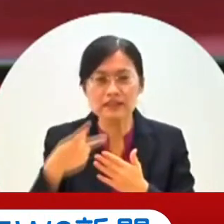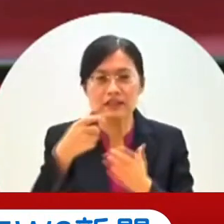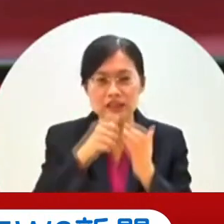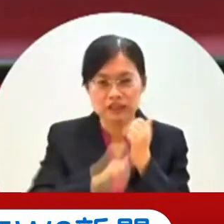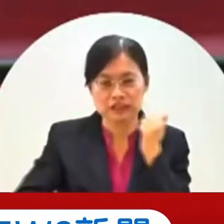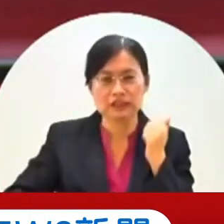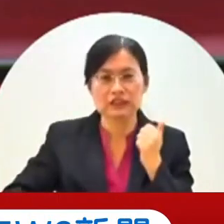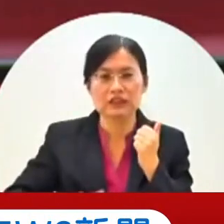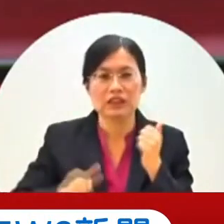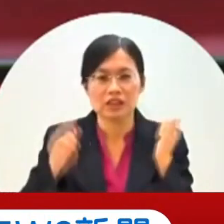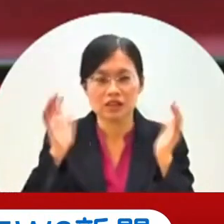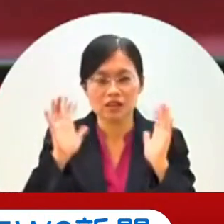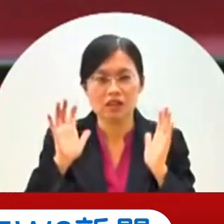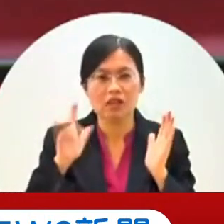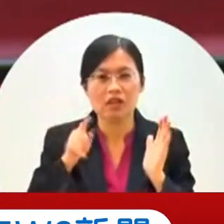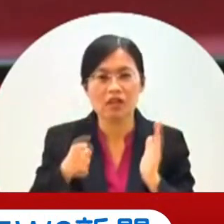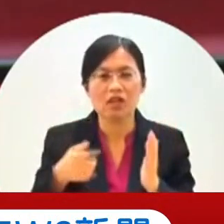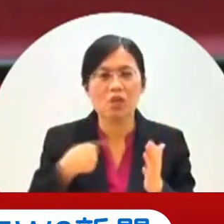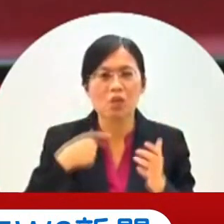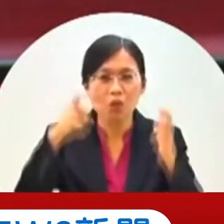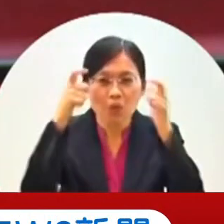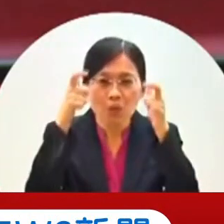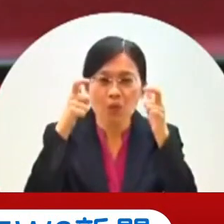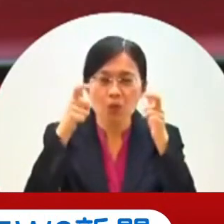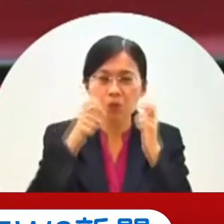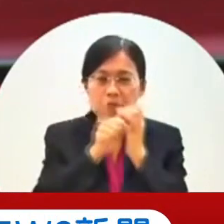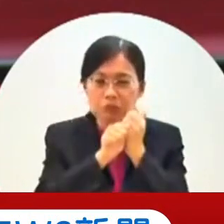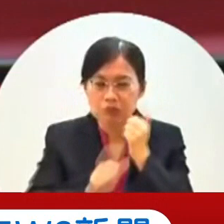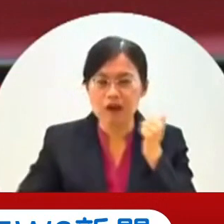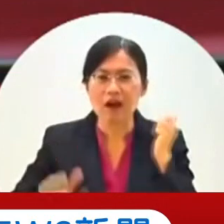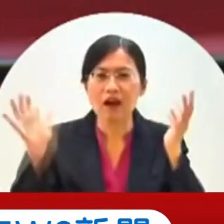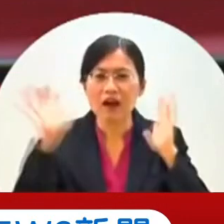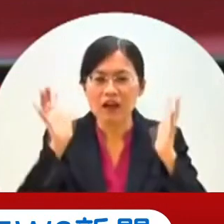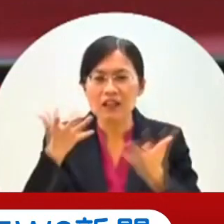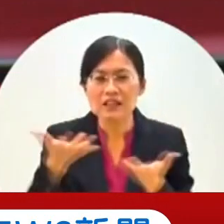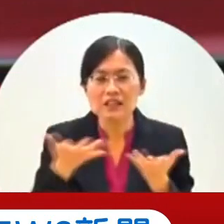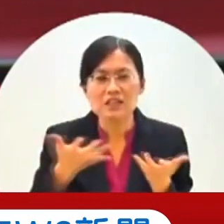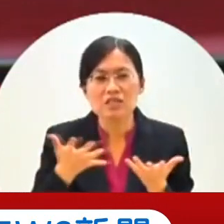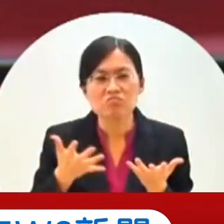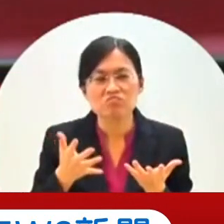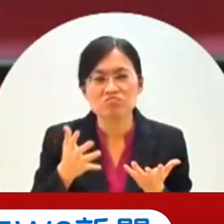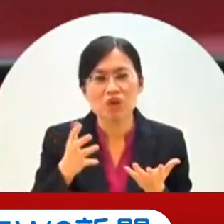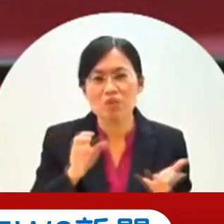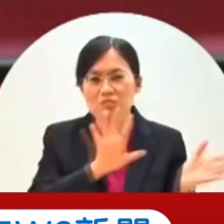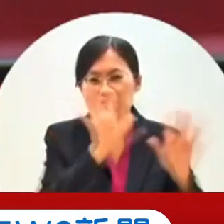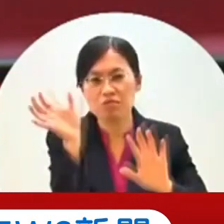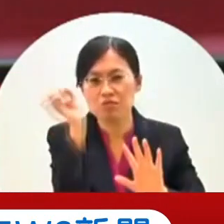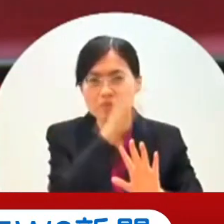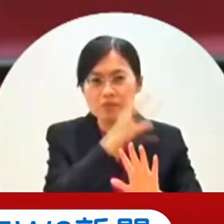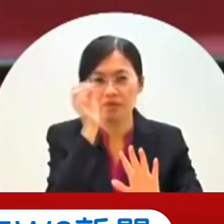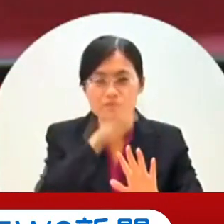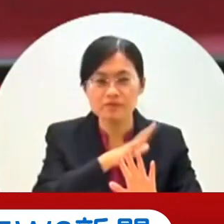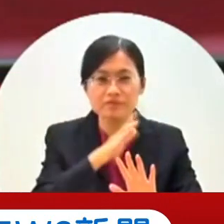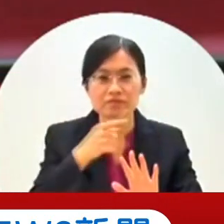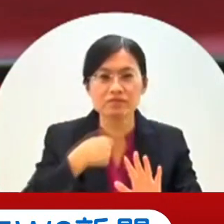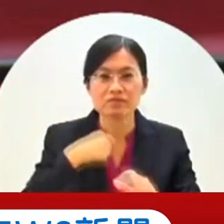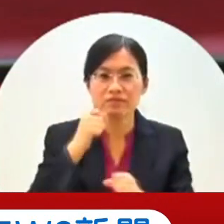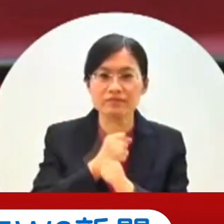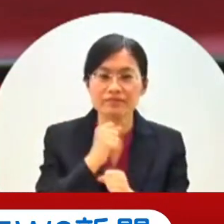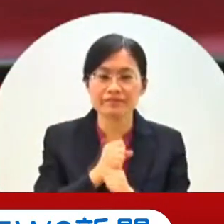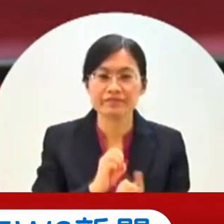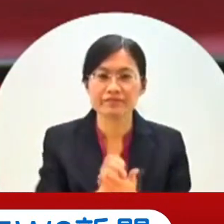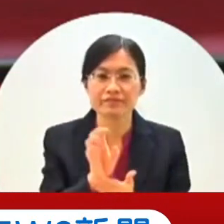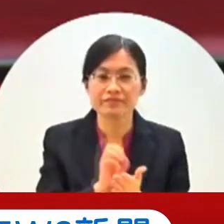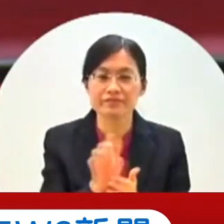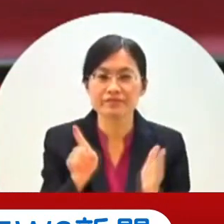高雄的生育在全台湾来讲这个状况也不佳。所以我在施政报告的时候拿出几